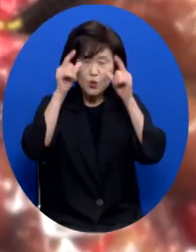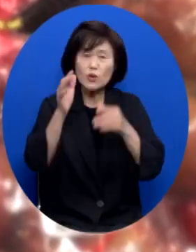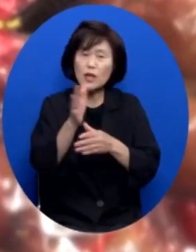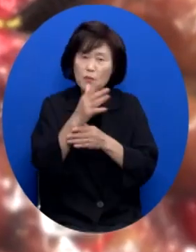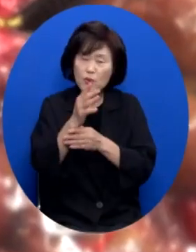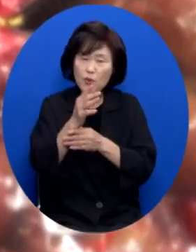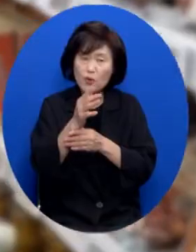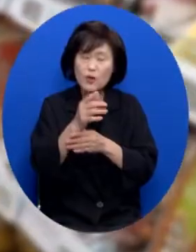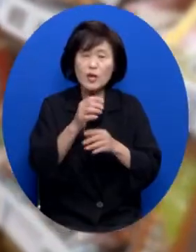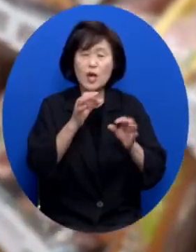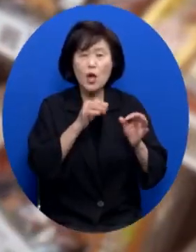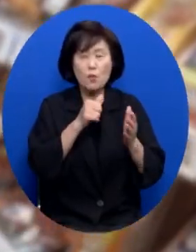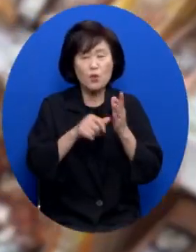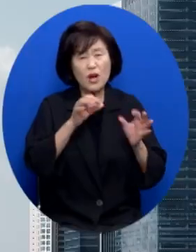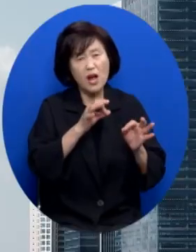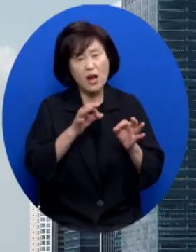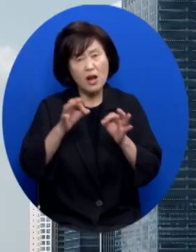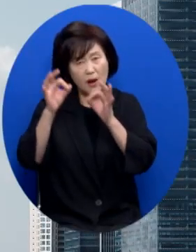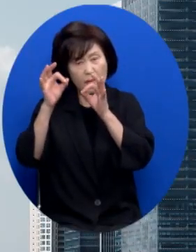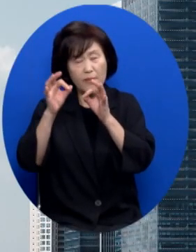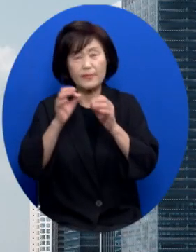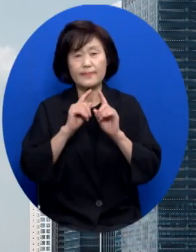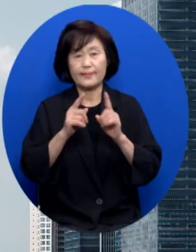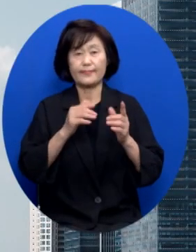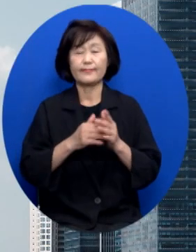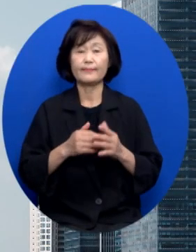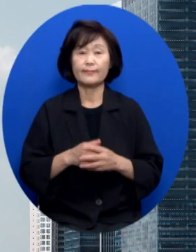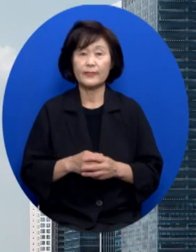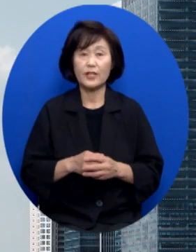이끈 것으로 분석했습니다.